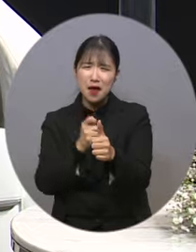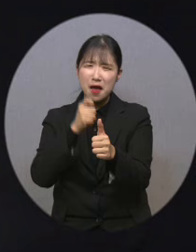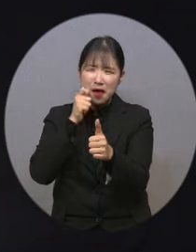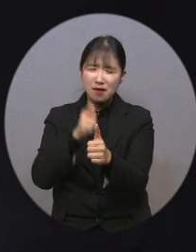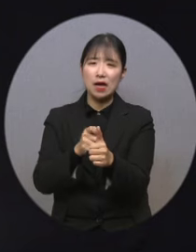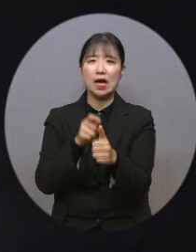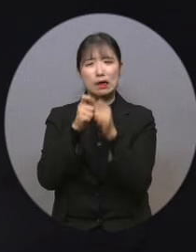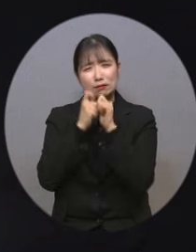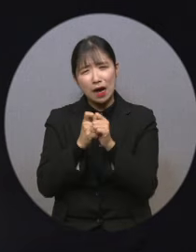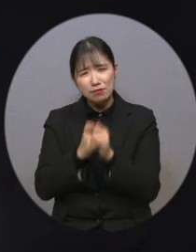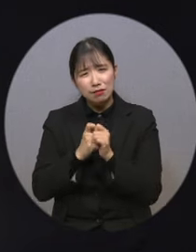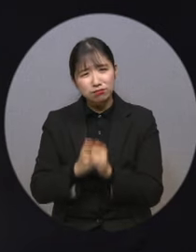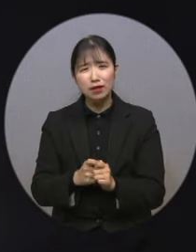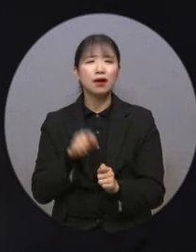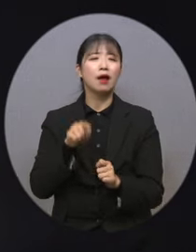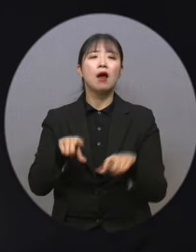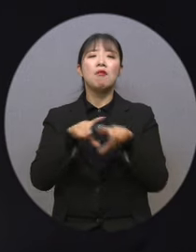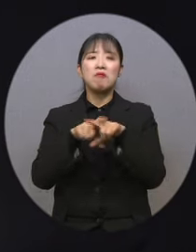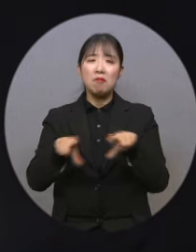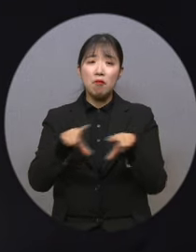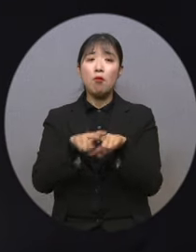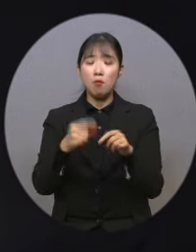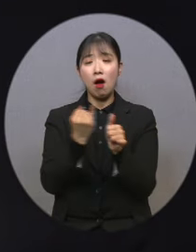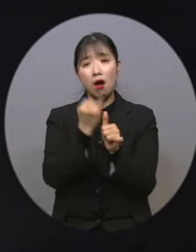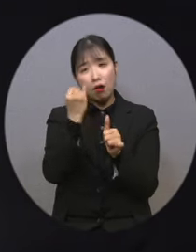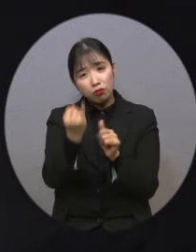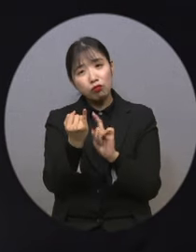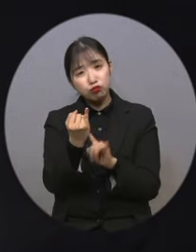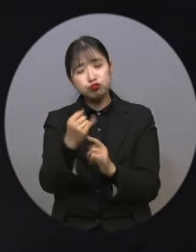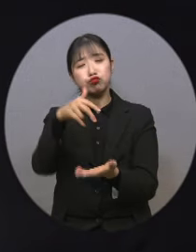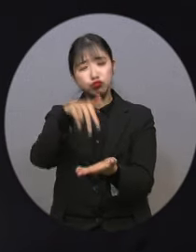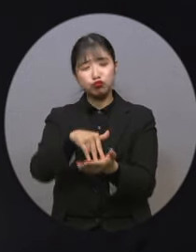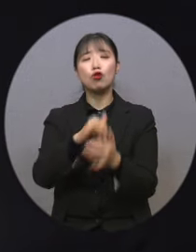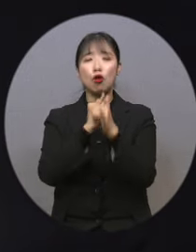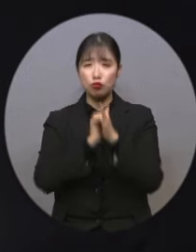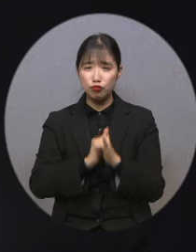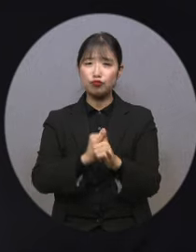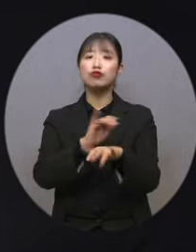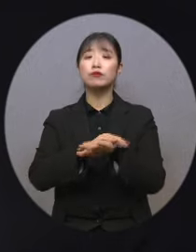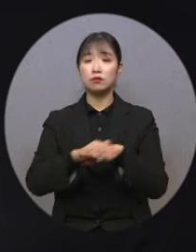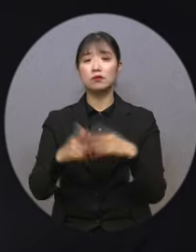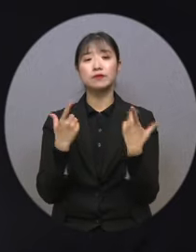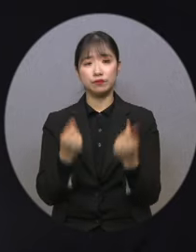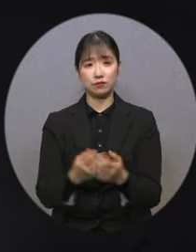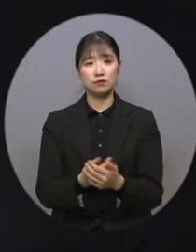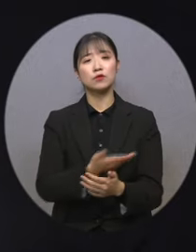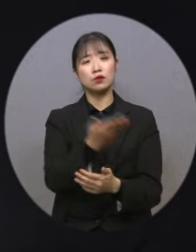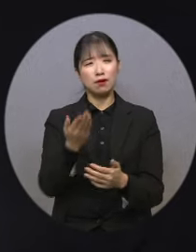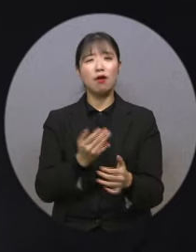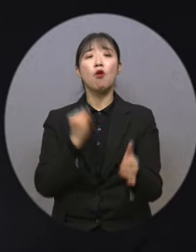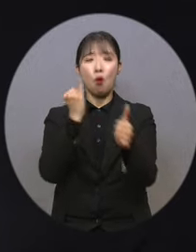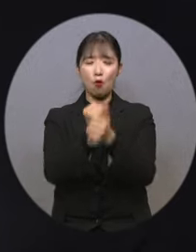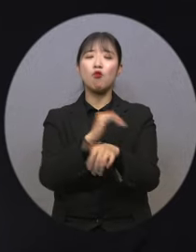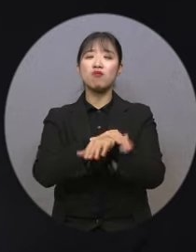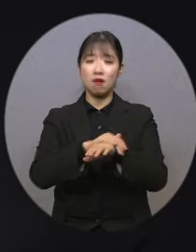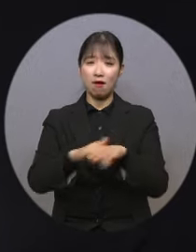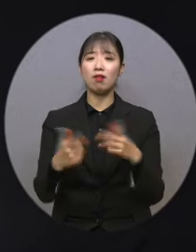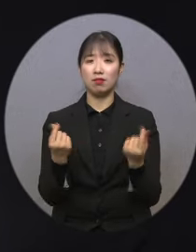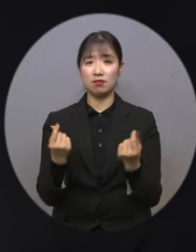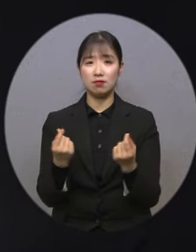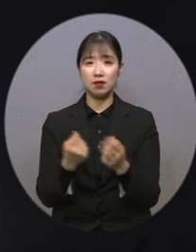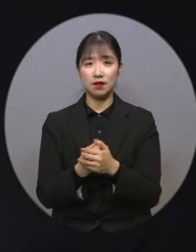그거는 평범한 아내로서 나는 훌륭한 아내라고 나는 봐요 그들이 결혼을 잘 있다는게 내가 첫번째